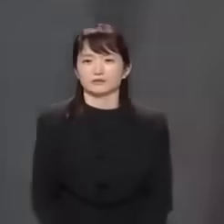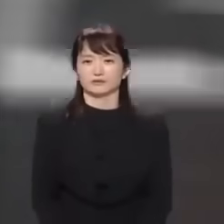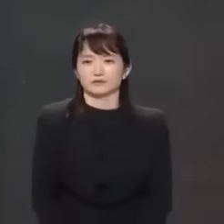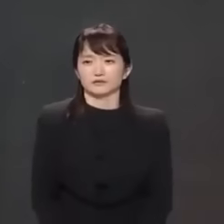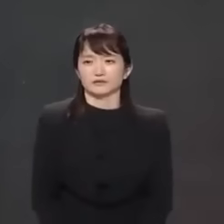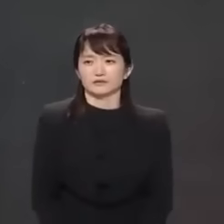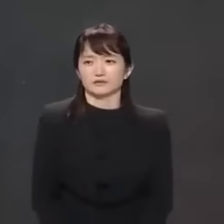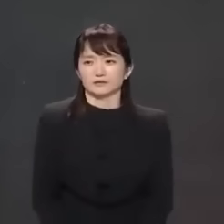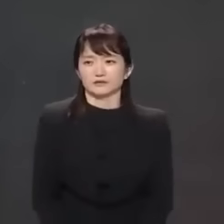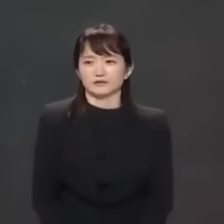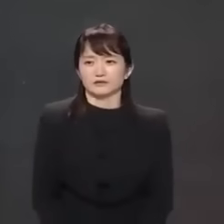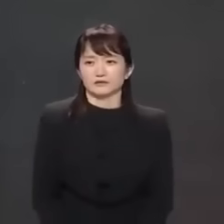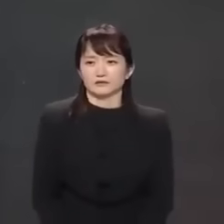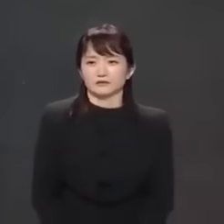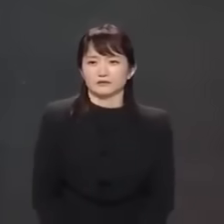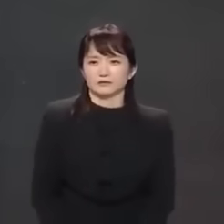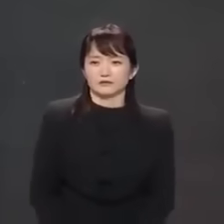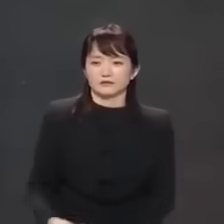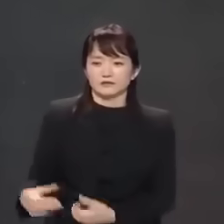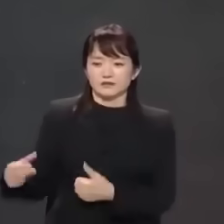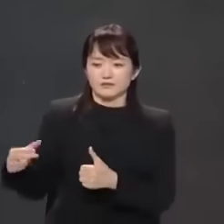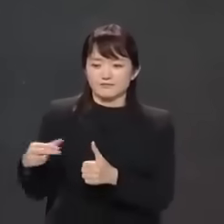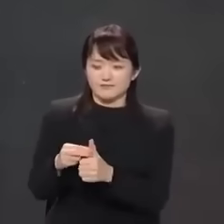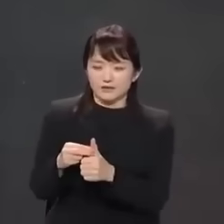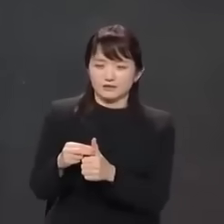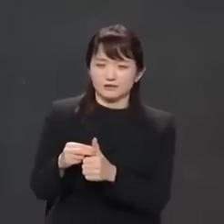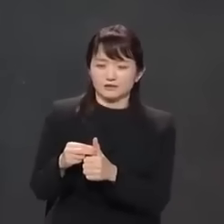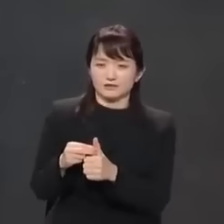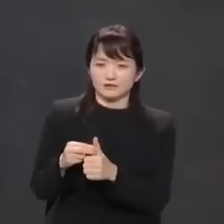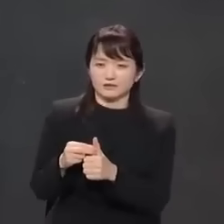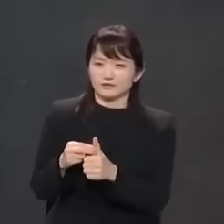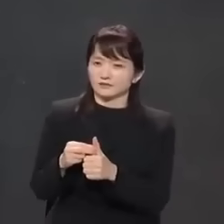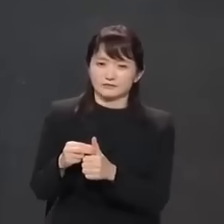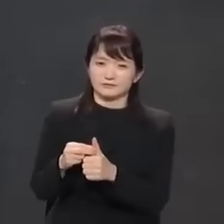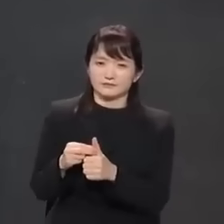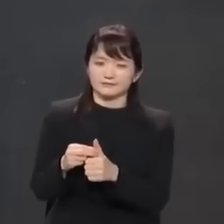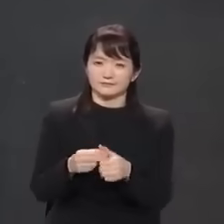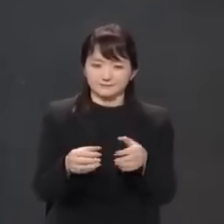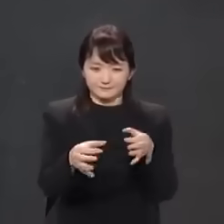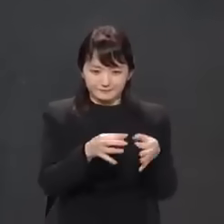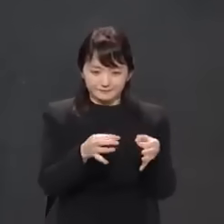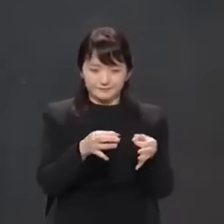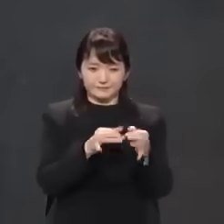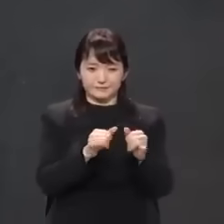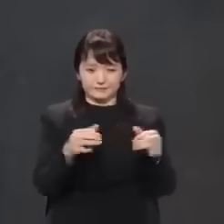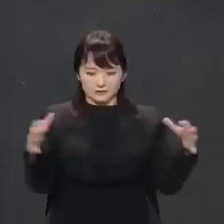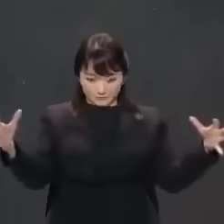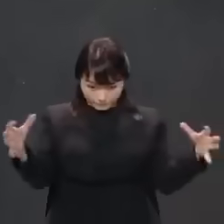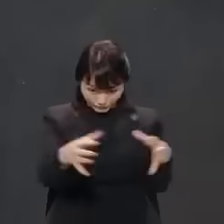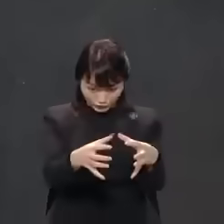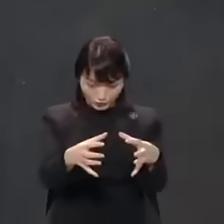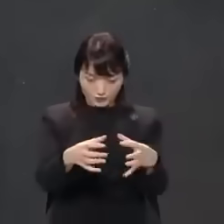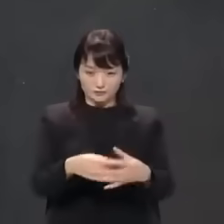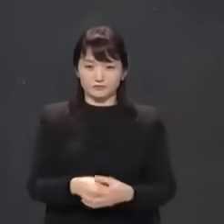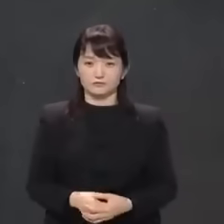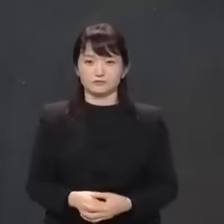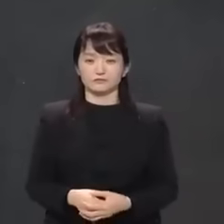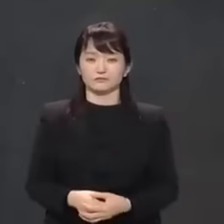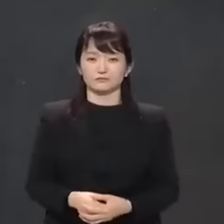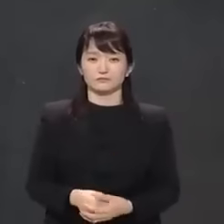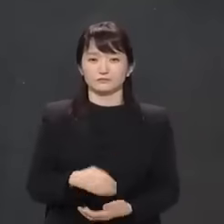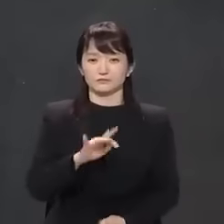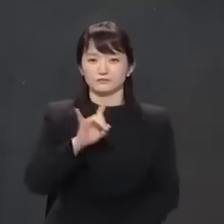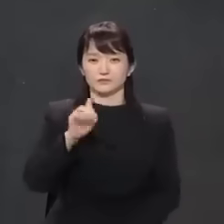짚어보죠 엄청난 배신감 자 백종환 대표 시장상인들 다 불러 모아놓고 솔직한